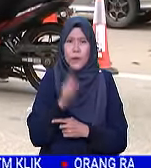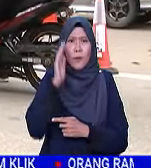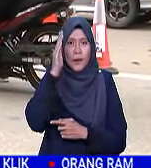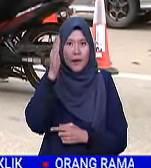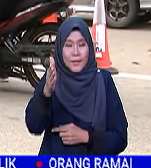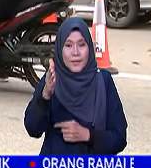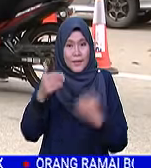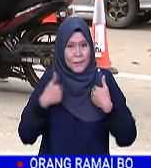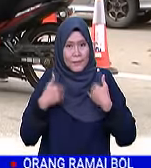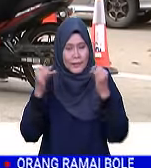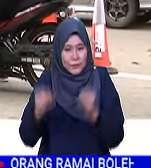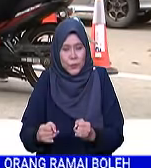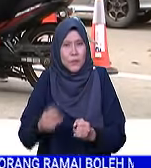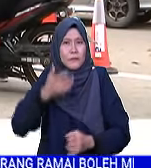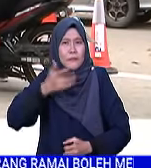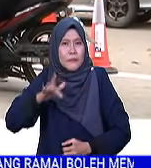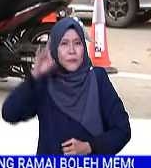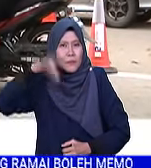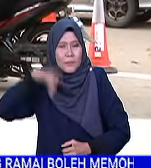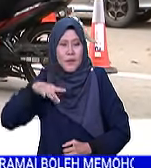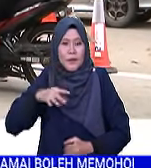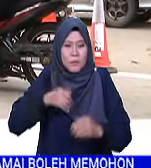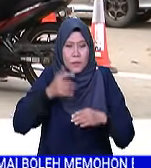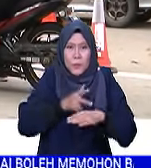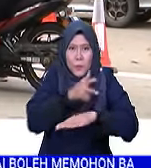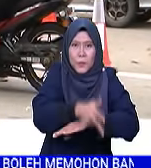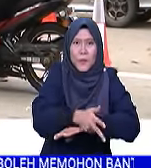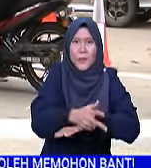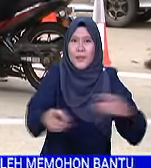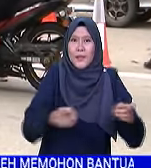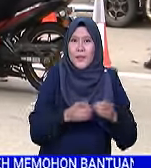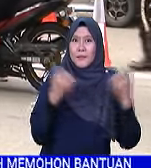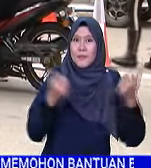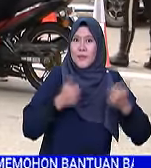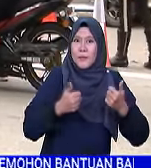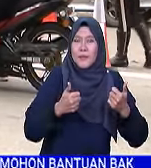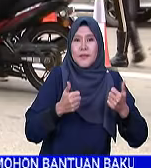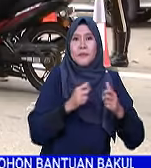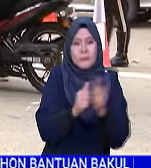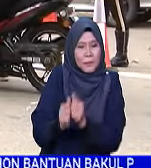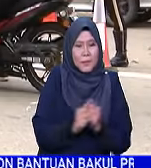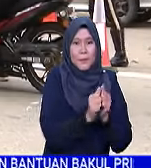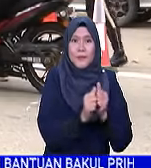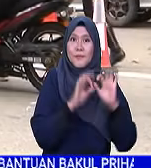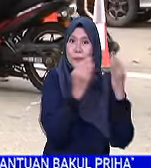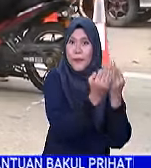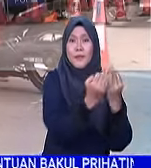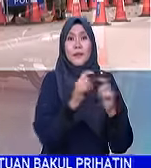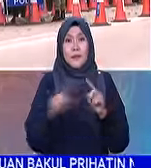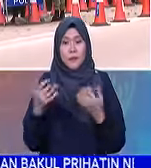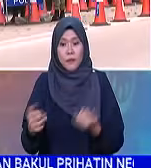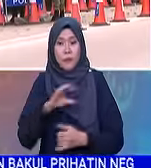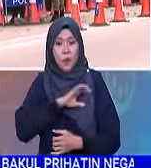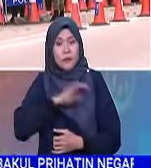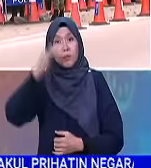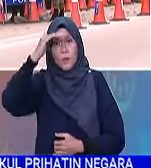akan ada individu yang cuba nasib untuk merentas negeri ataupun daerah untuk menyambut Hari Raya bersama keluarga. Dan disebabkan itu, Polis